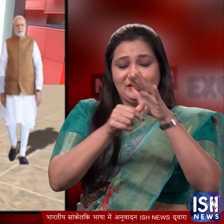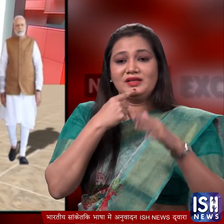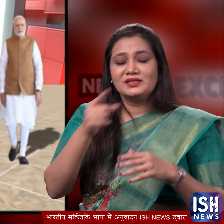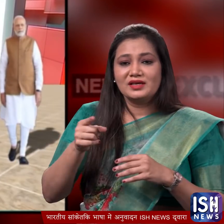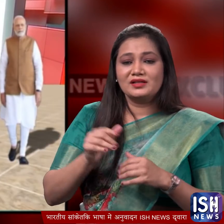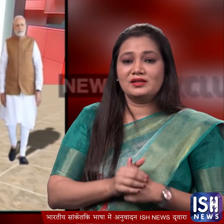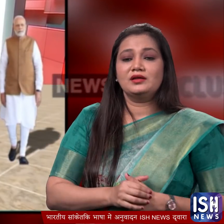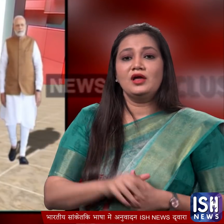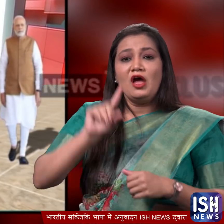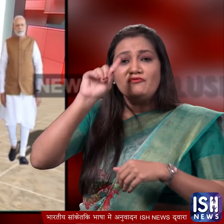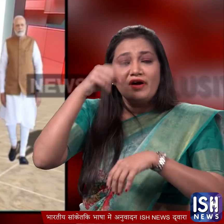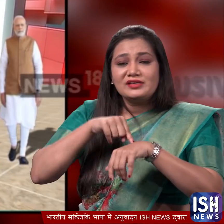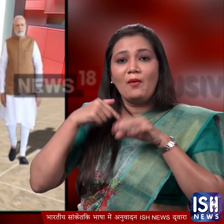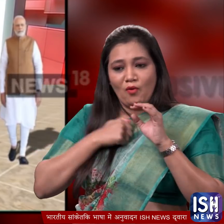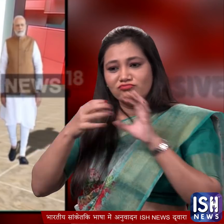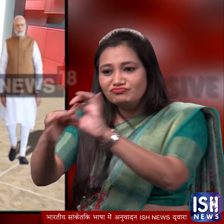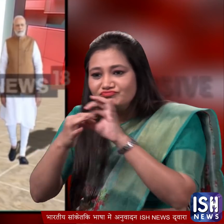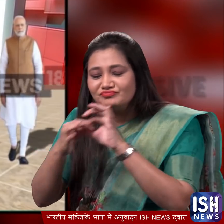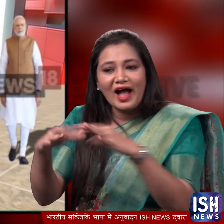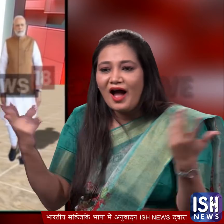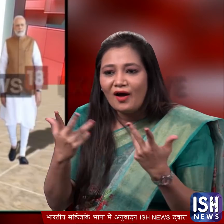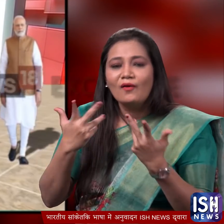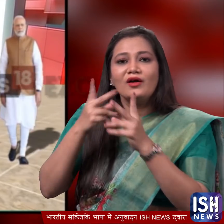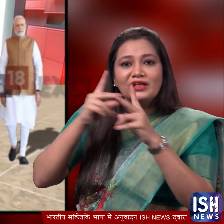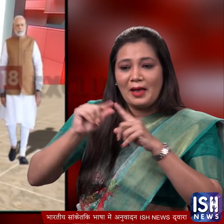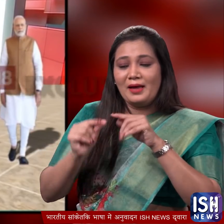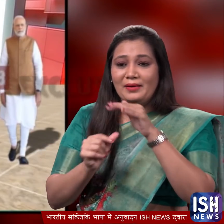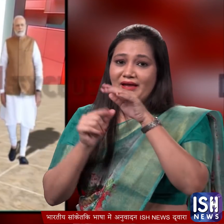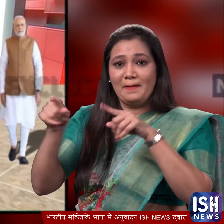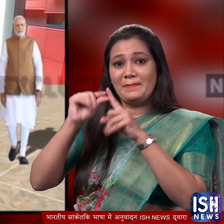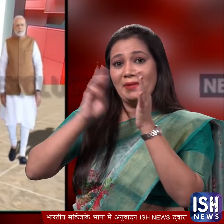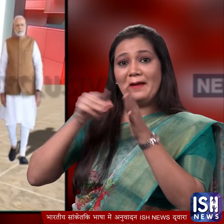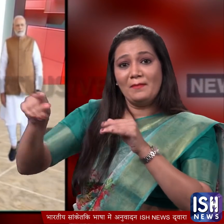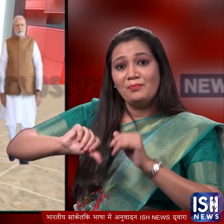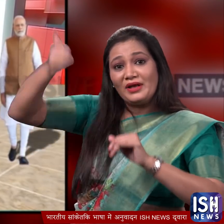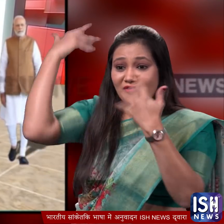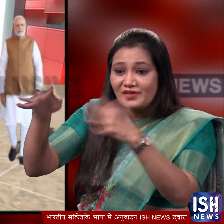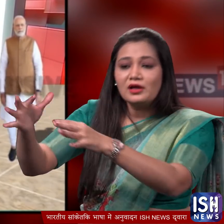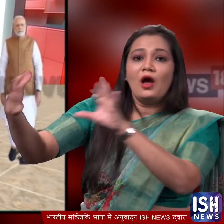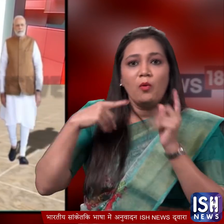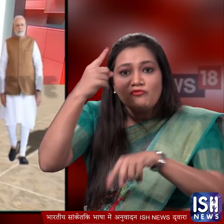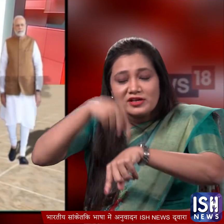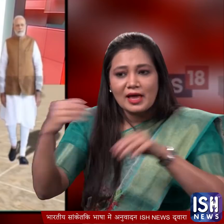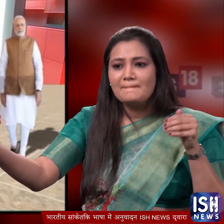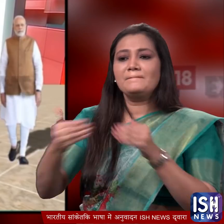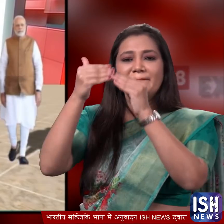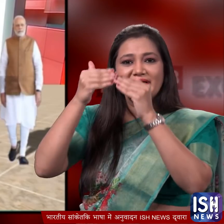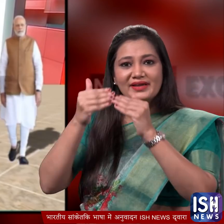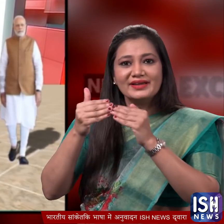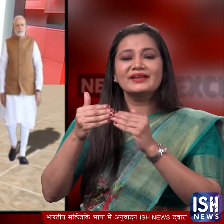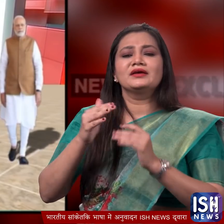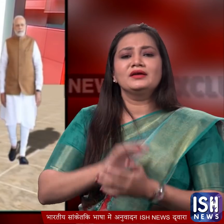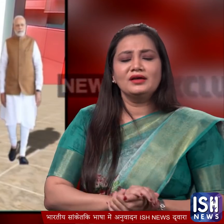ने प्रधानमंत्री के साथ अपने मीठे रिश्ते के बारे में भी लिखा और चुनाव जीतने के बाद उनके साथ हुई अपनी पहली मुलाकात का जिक्र किया और लिखा